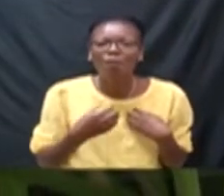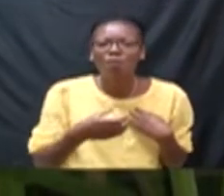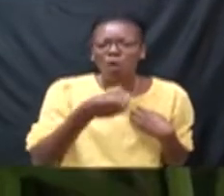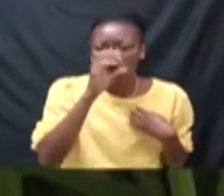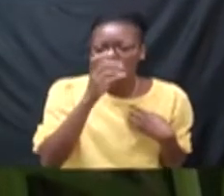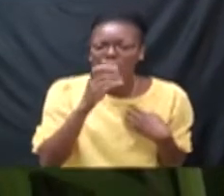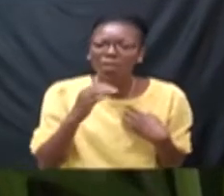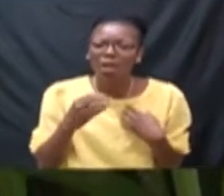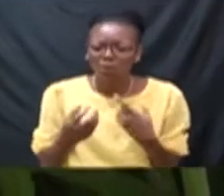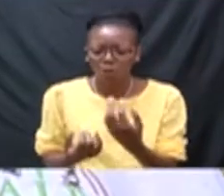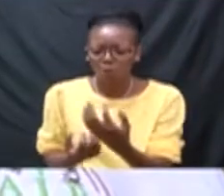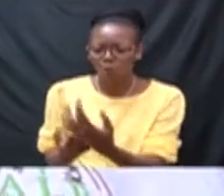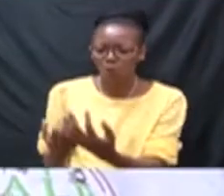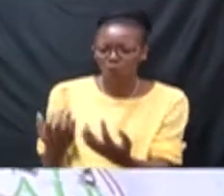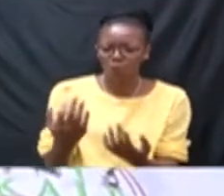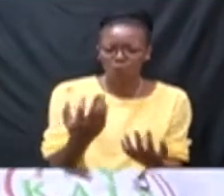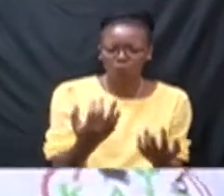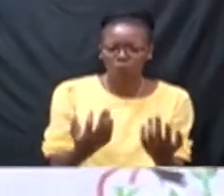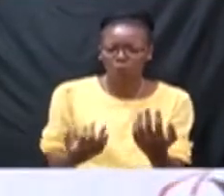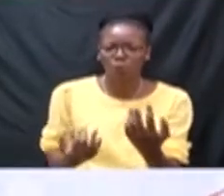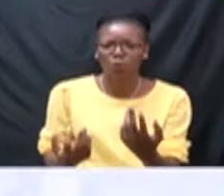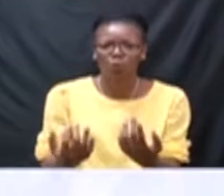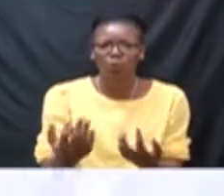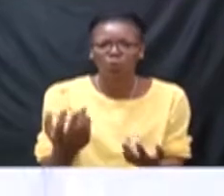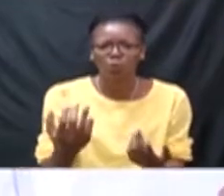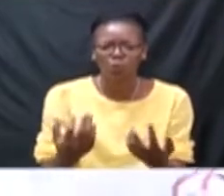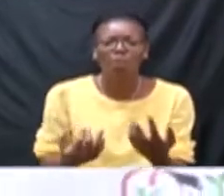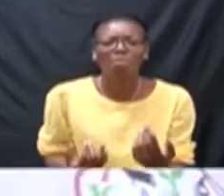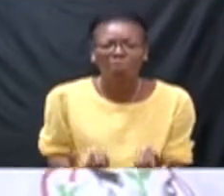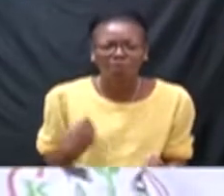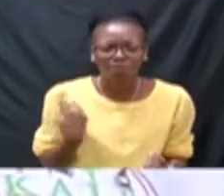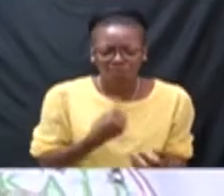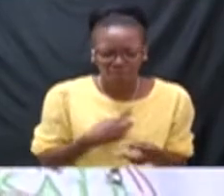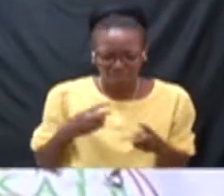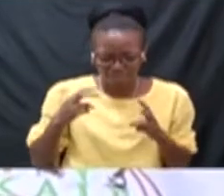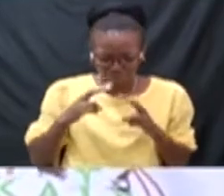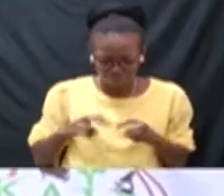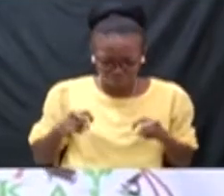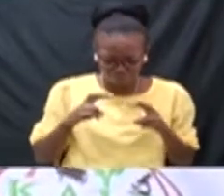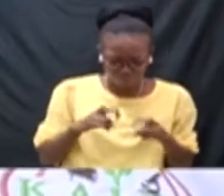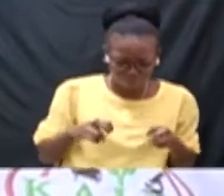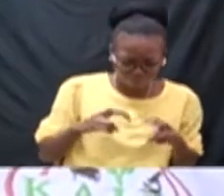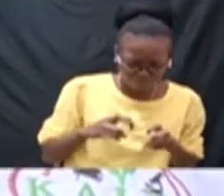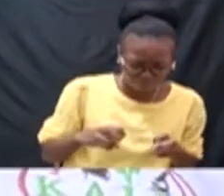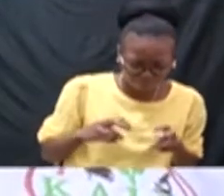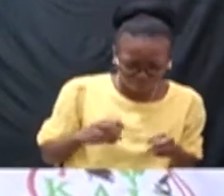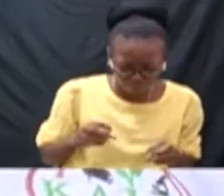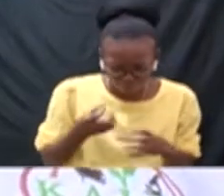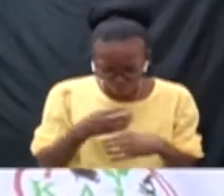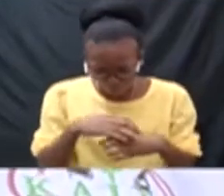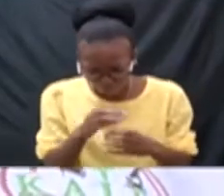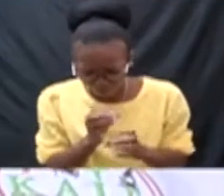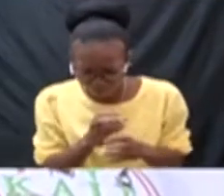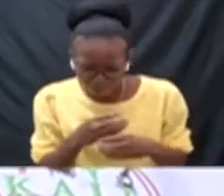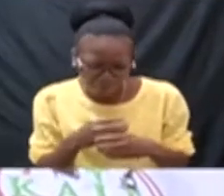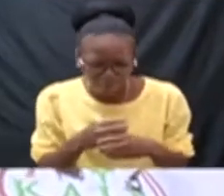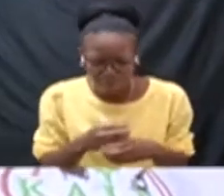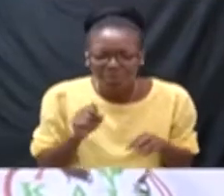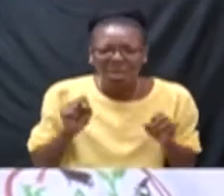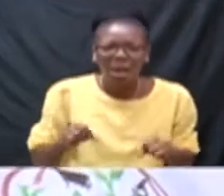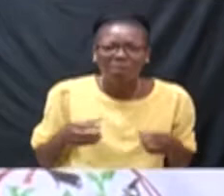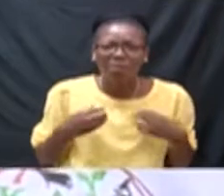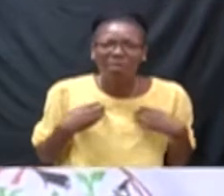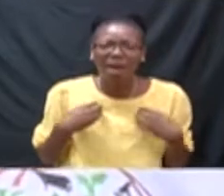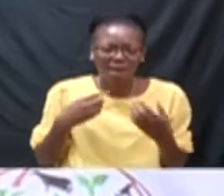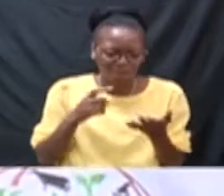kiasi. Tunafanya utafiti hapa na tunafanya utafiti wa mpunga ile ambayo tunaita rainfed rice. Yaani